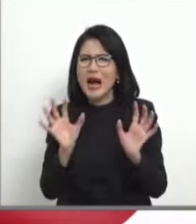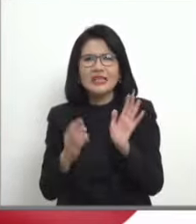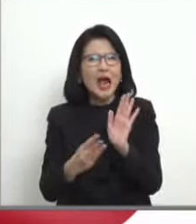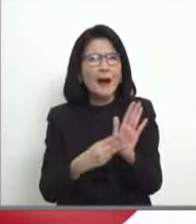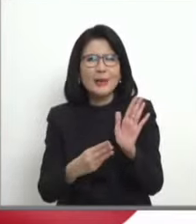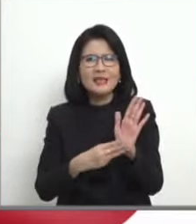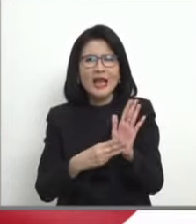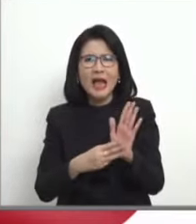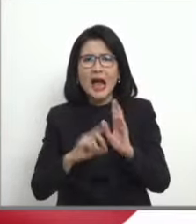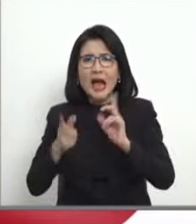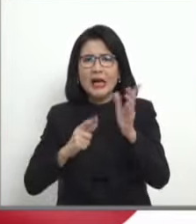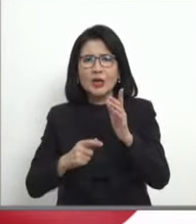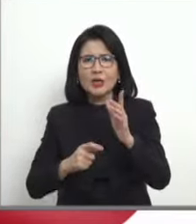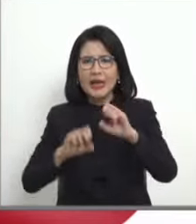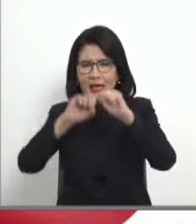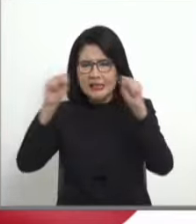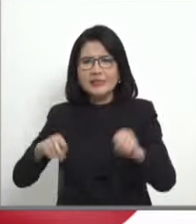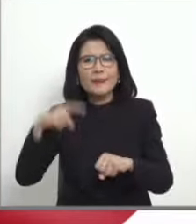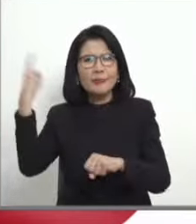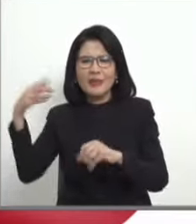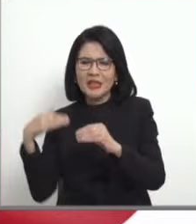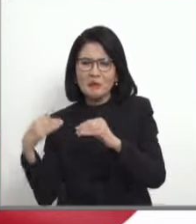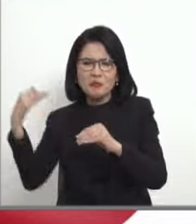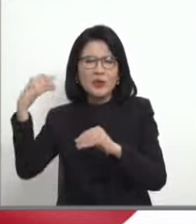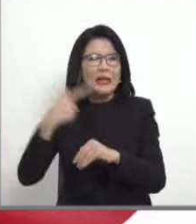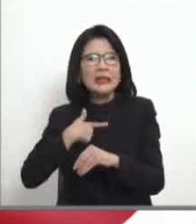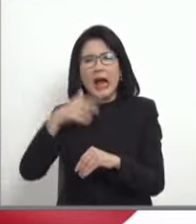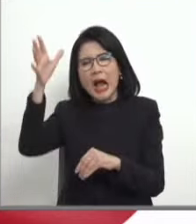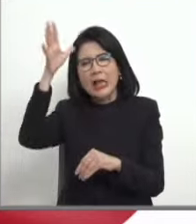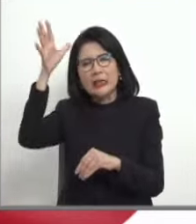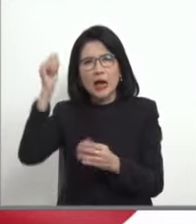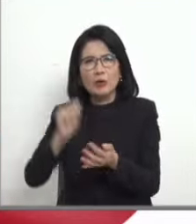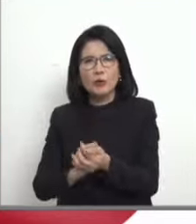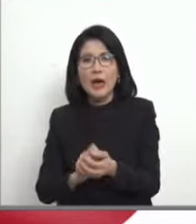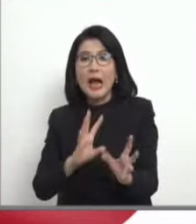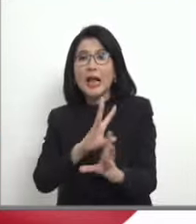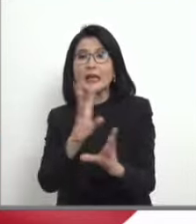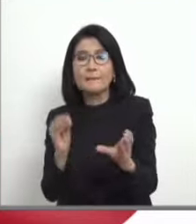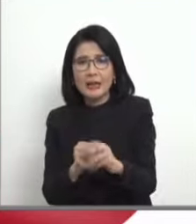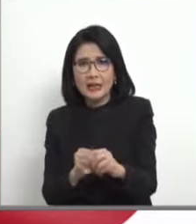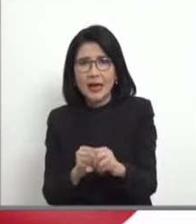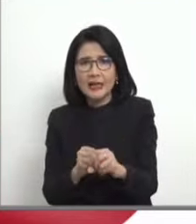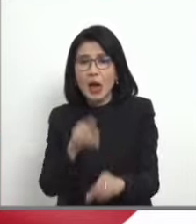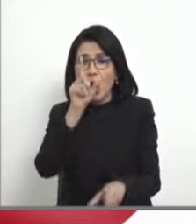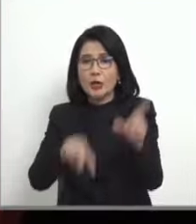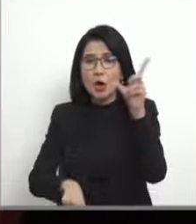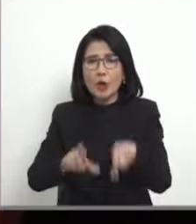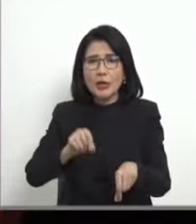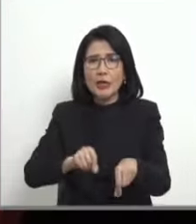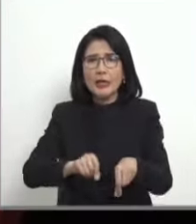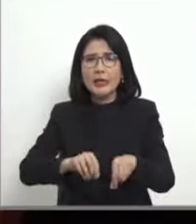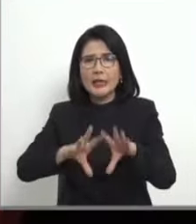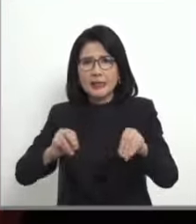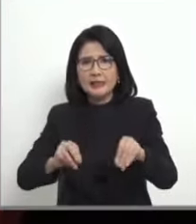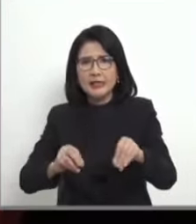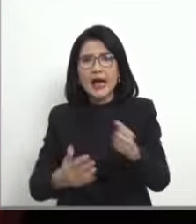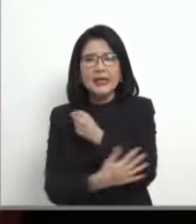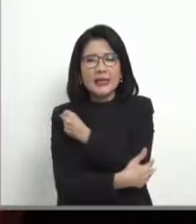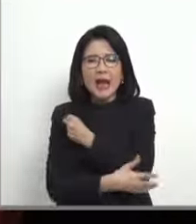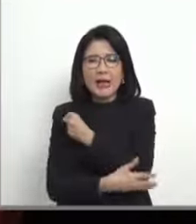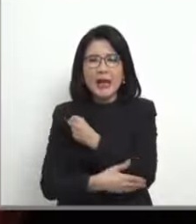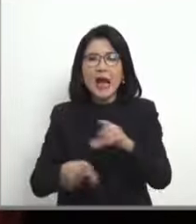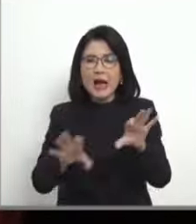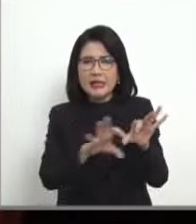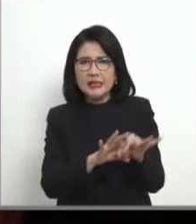birokrasi banyak yang tidak diketahui karena itu kami melihat libatkan mereka lalu negara kolaborasi